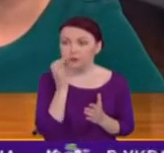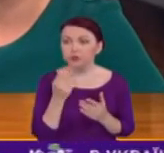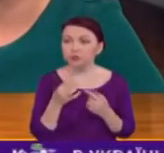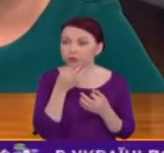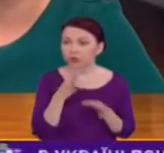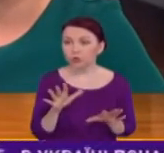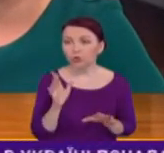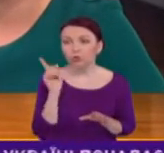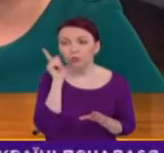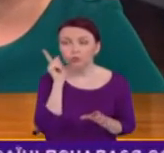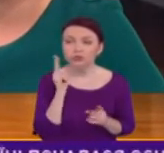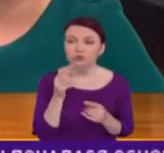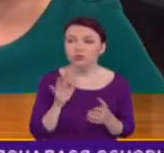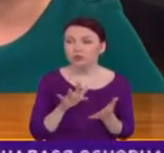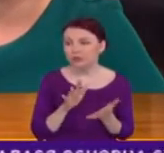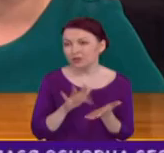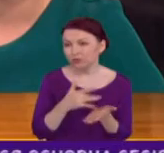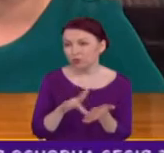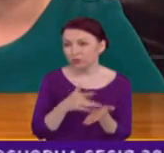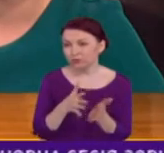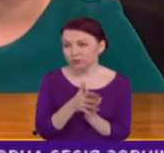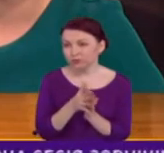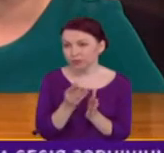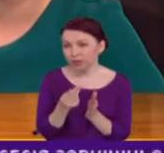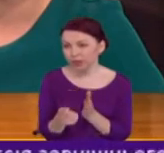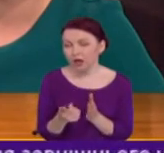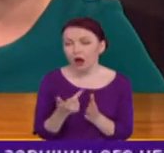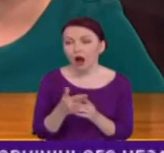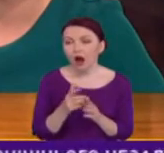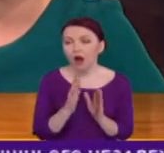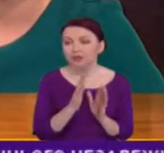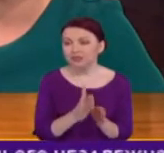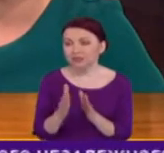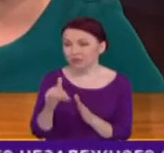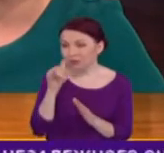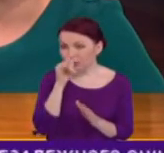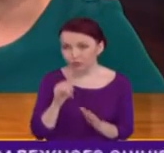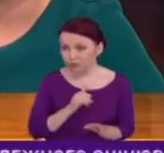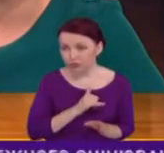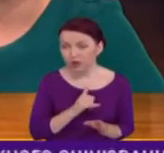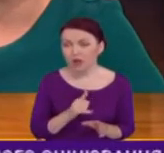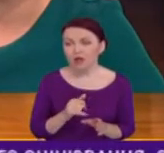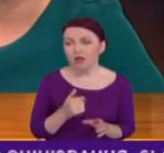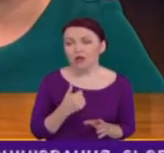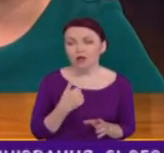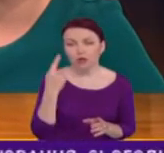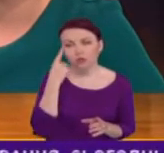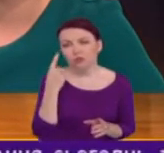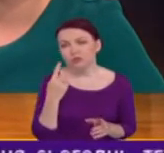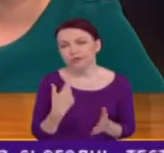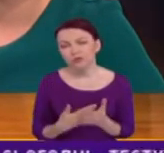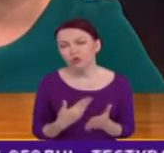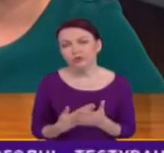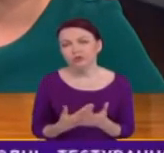пристрою, який розраховується, і не пропускає система, то я думаю, що це всього-навсього якийсь